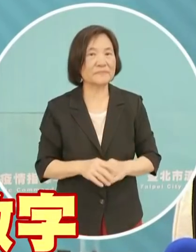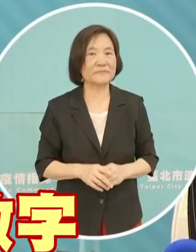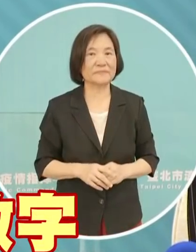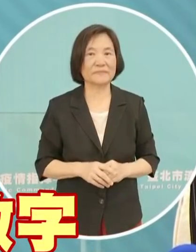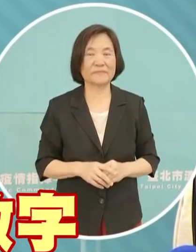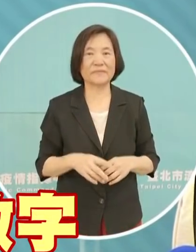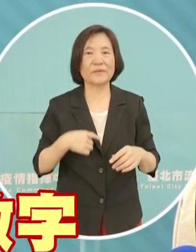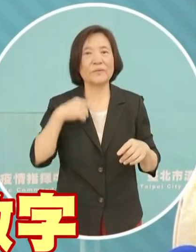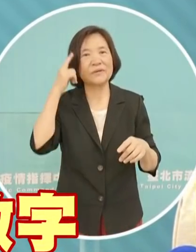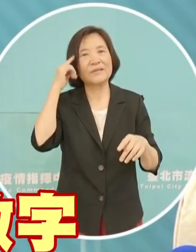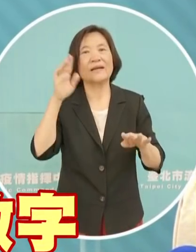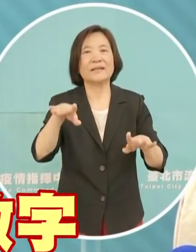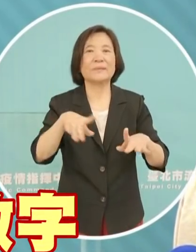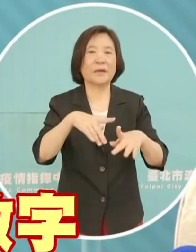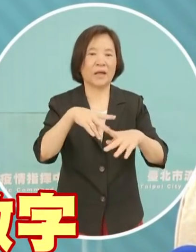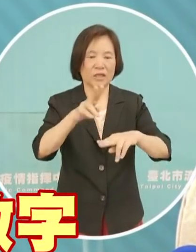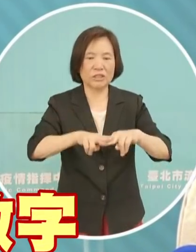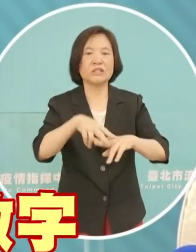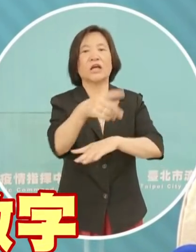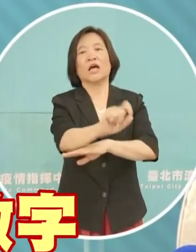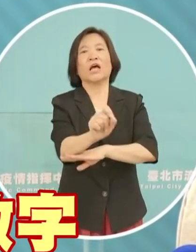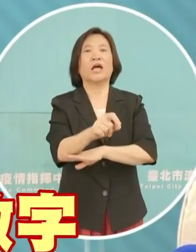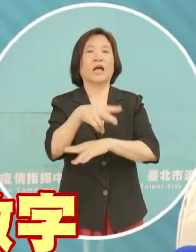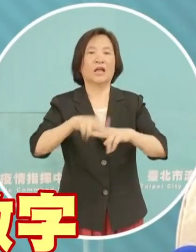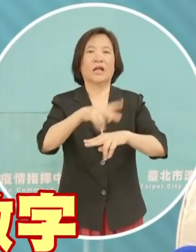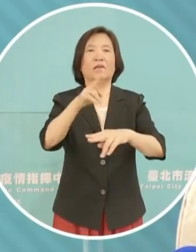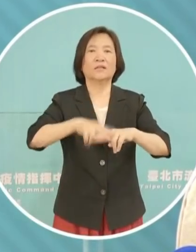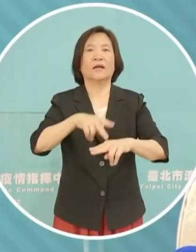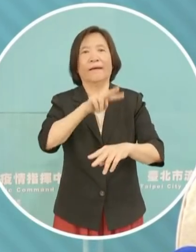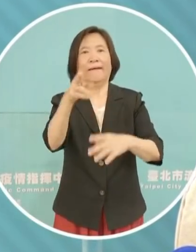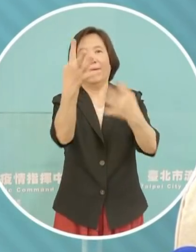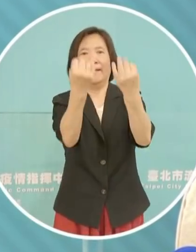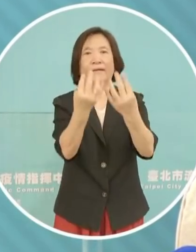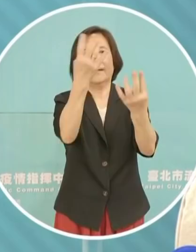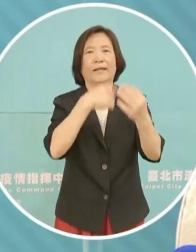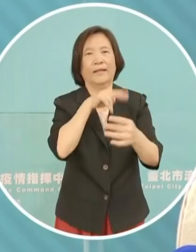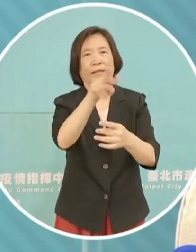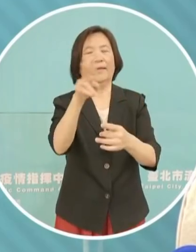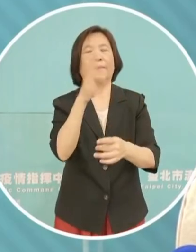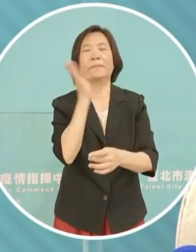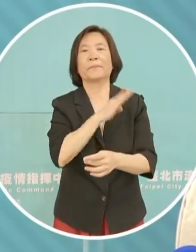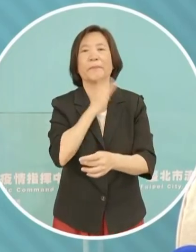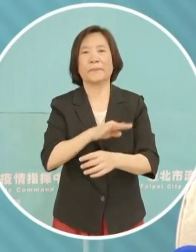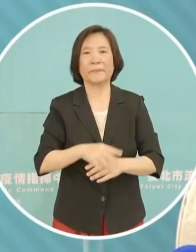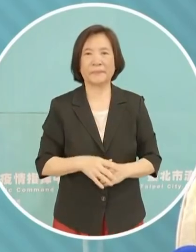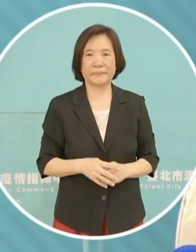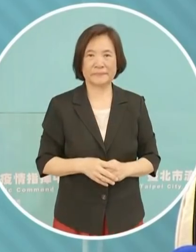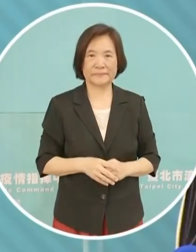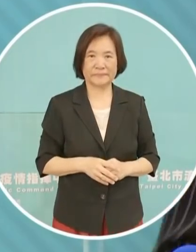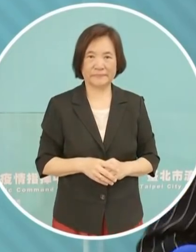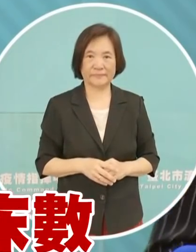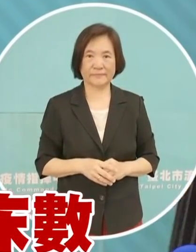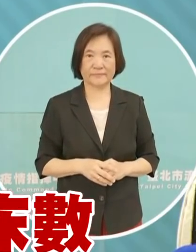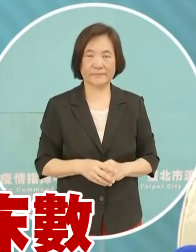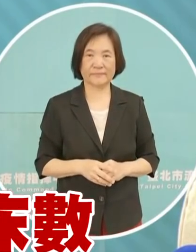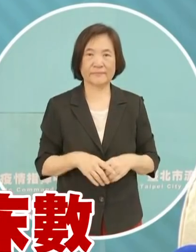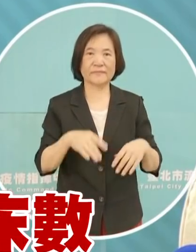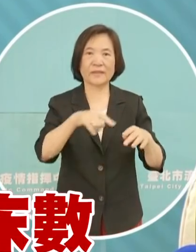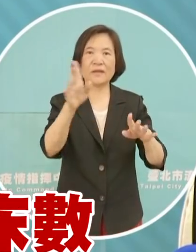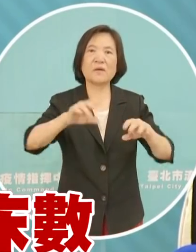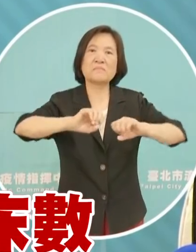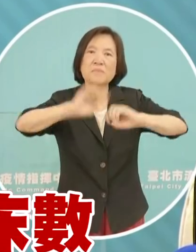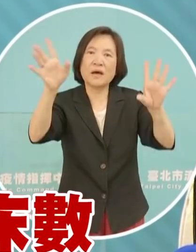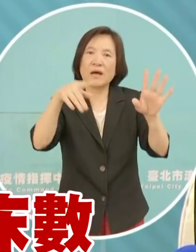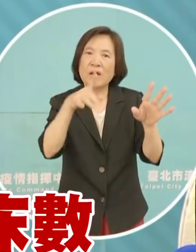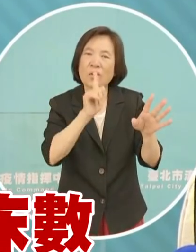不要坐在办公室看数字。我跟你讲哦，像那个公布说什么